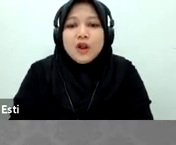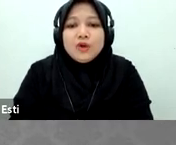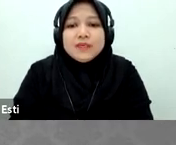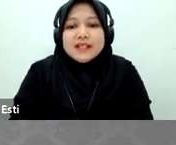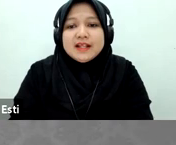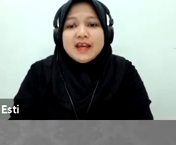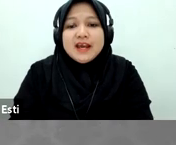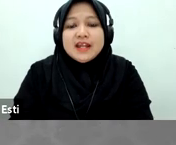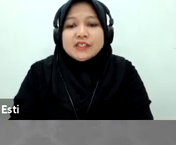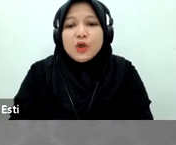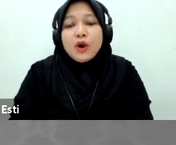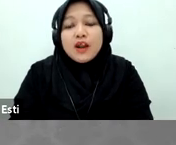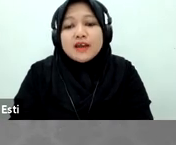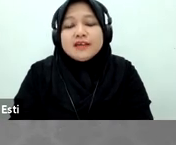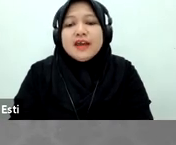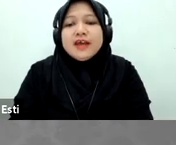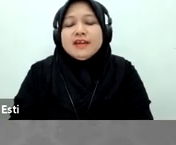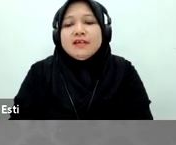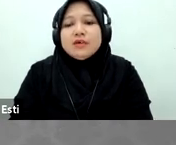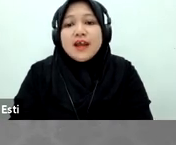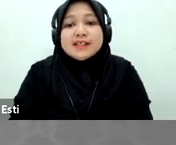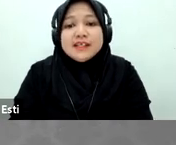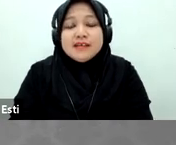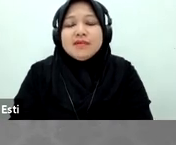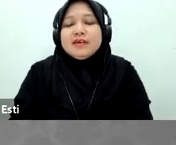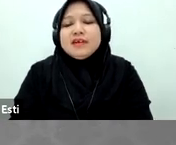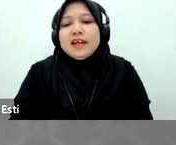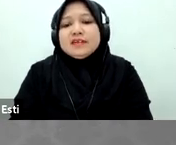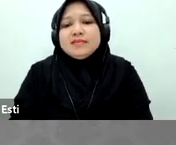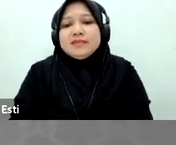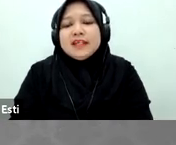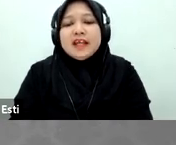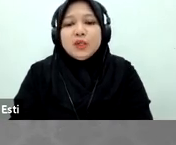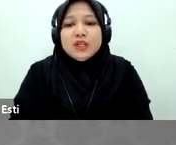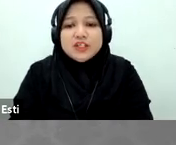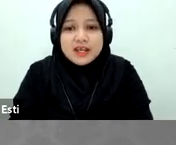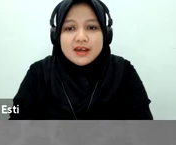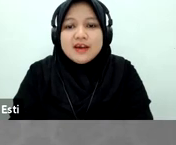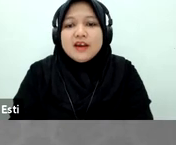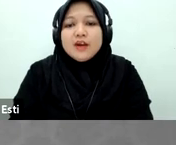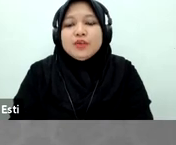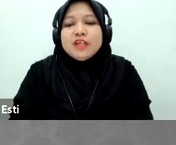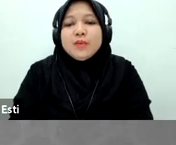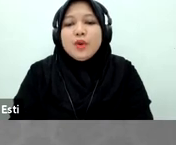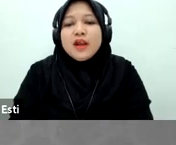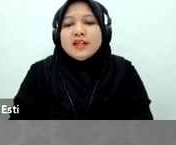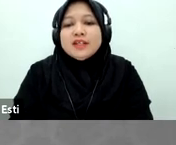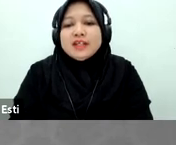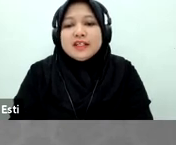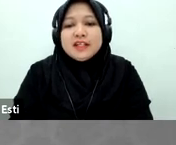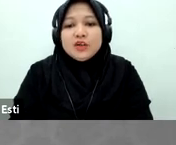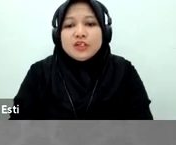kalau misalnya ada seseorang dari orang asing yang datang di Indonesia kemudian